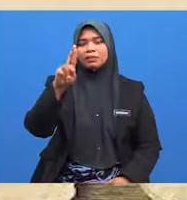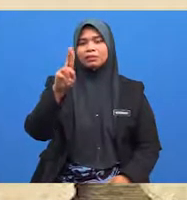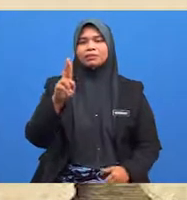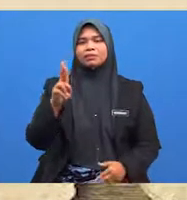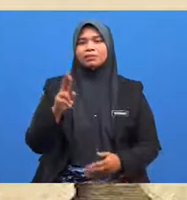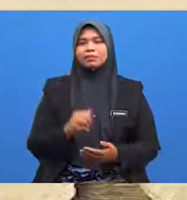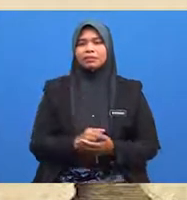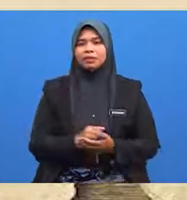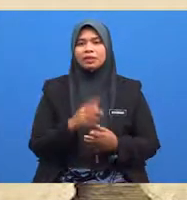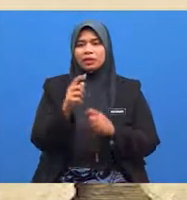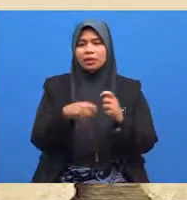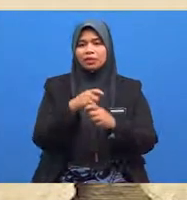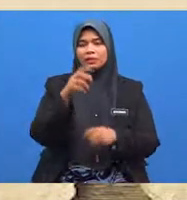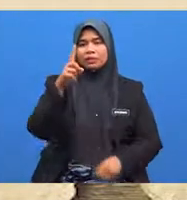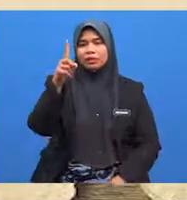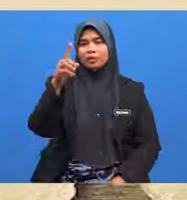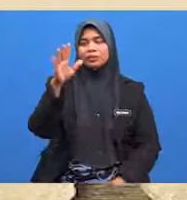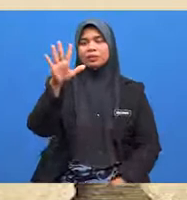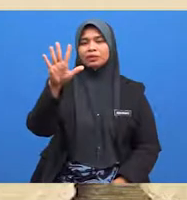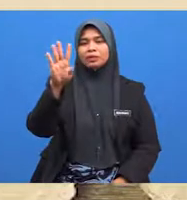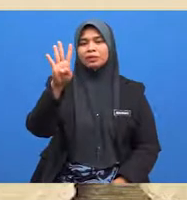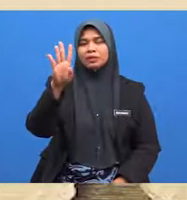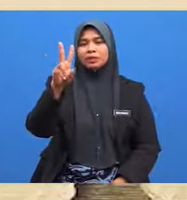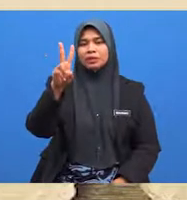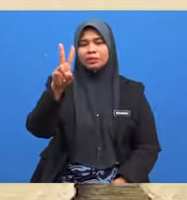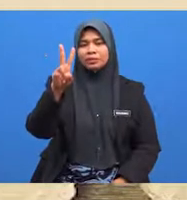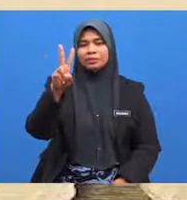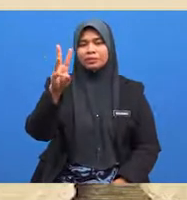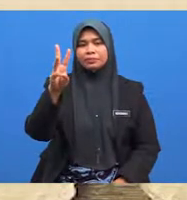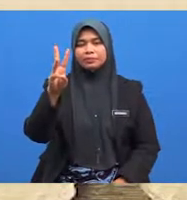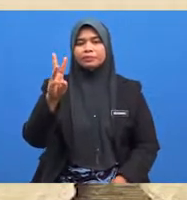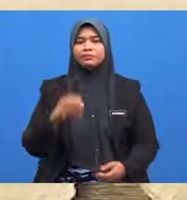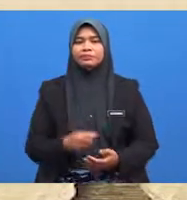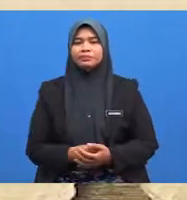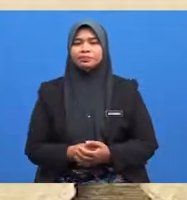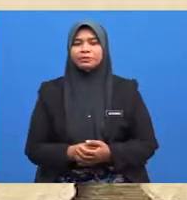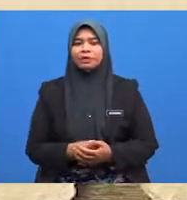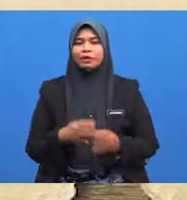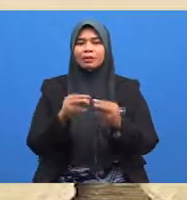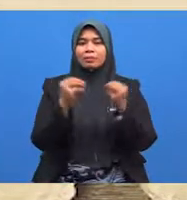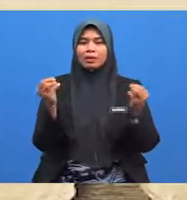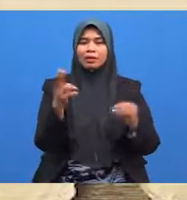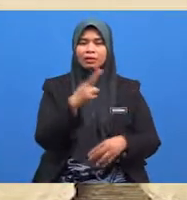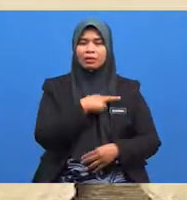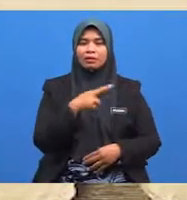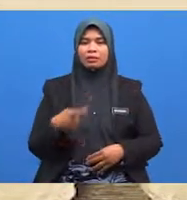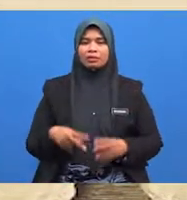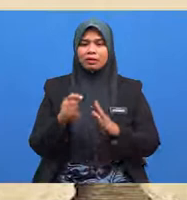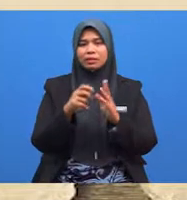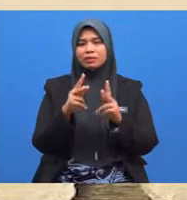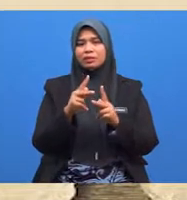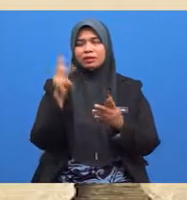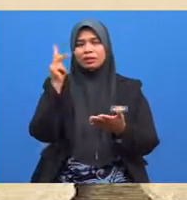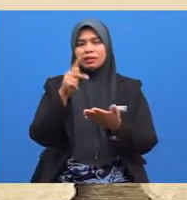Muhammad tahun 1526. Antara maharaja terkenal kerajaan Mughal